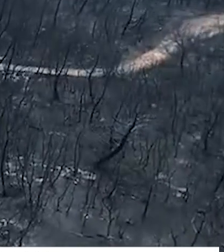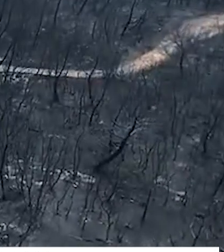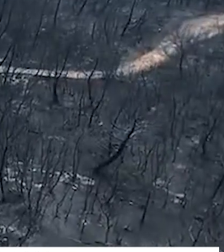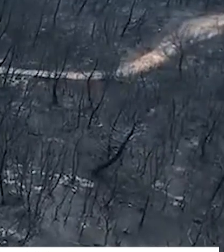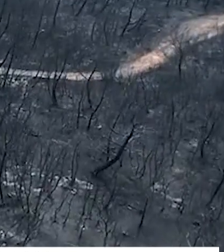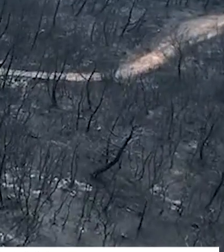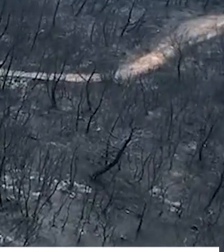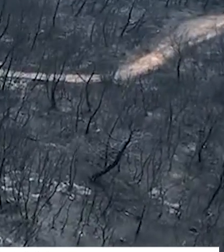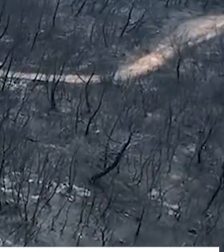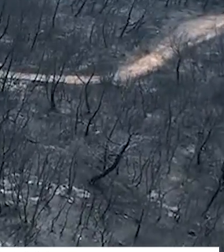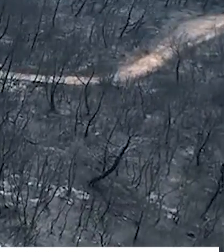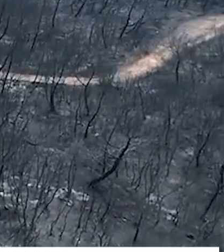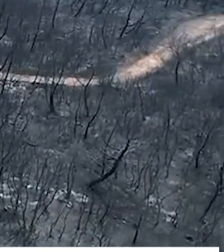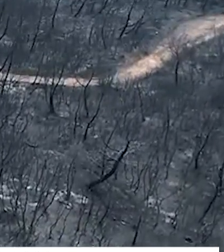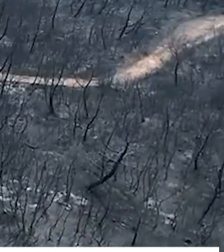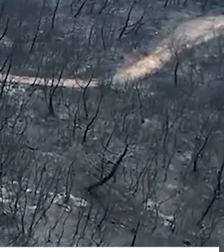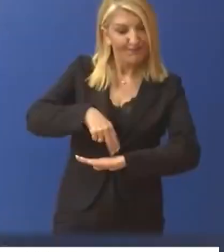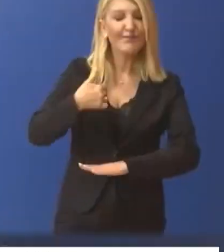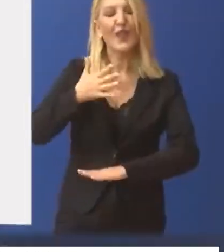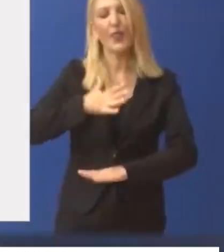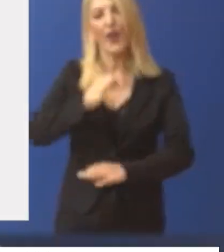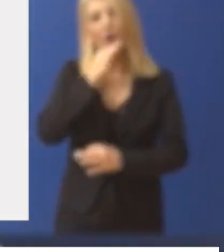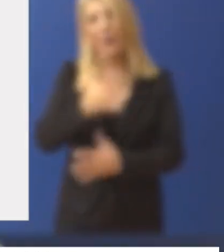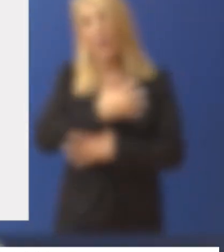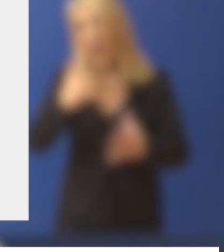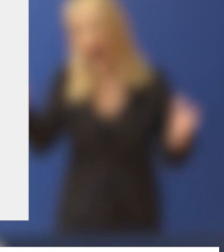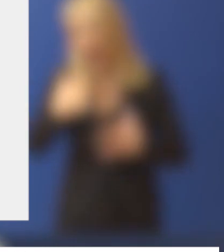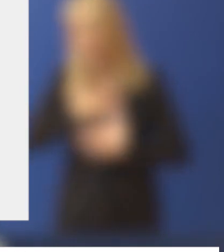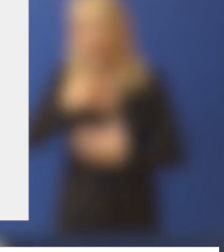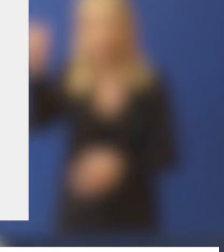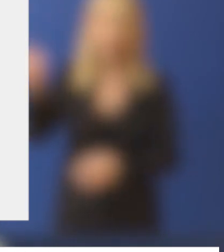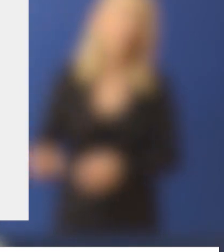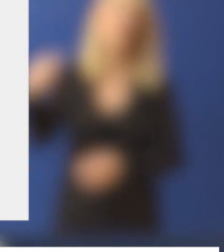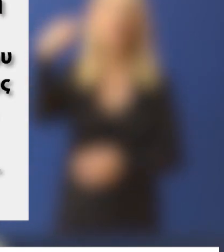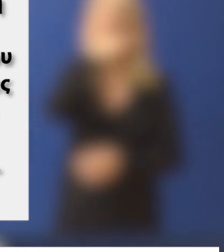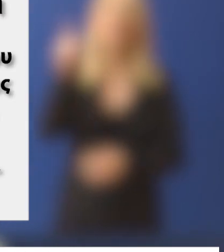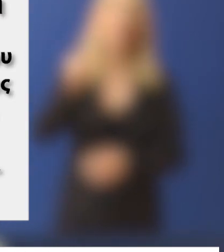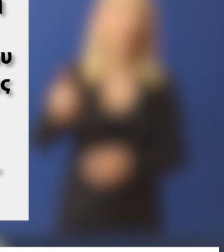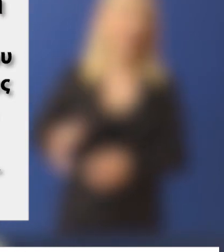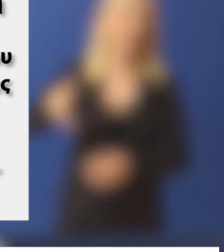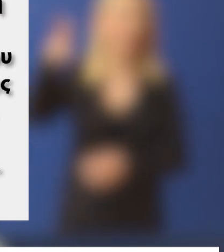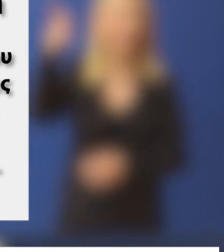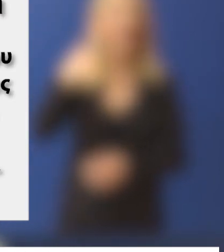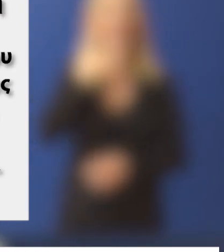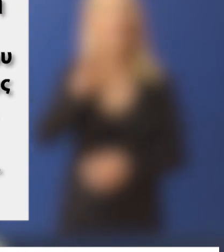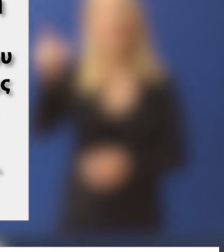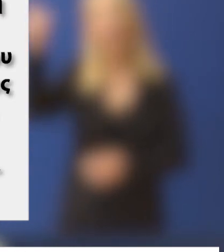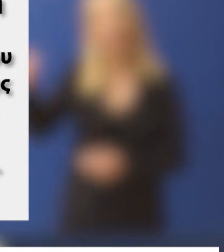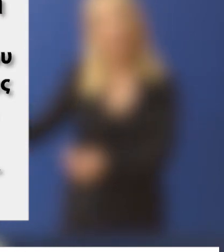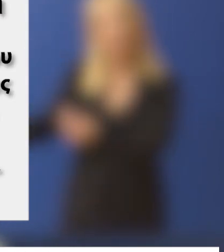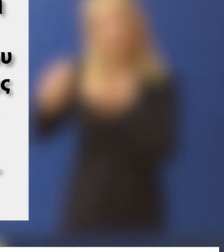βουλή και παρουσιάστηκαν όλα τα δεδομένα συγκεκριμένα ο ίδιος είπε βιώσαμε ένα δύσκολο καλοκαίρι και απόλυτη